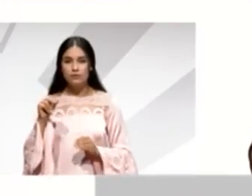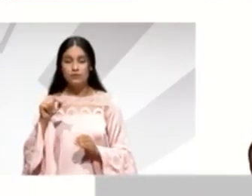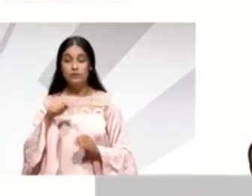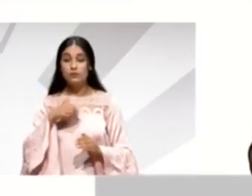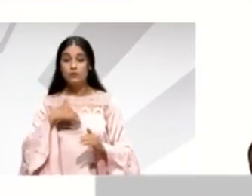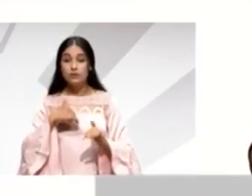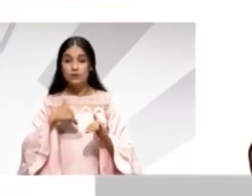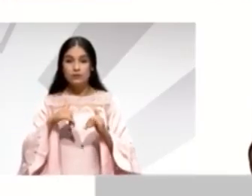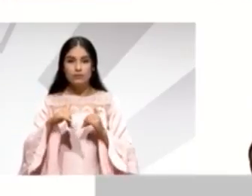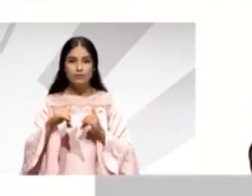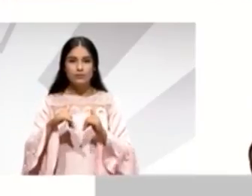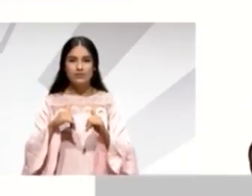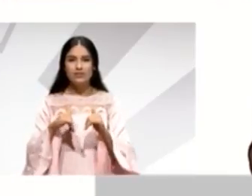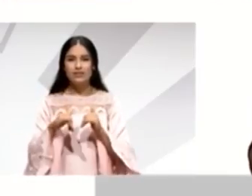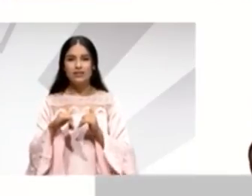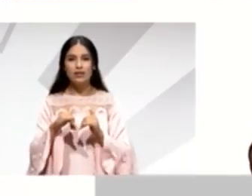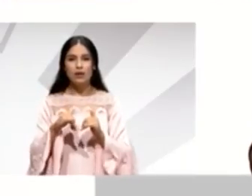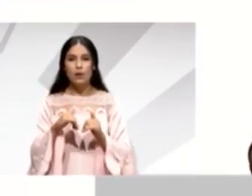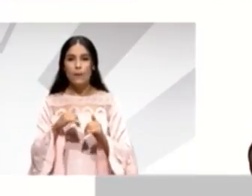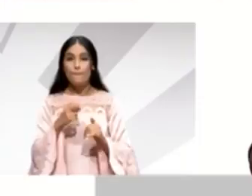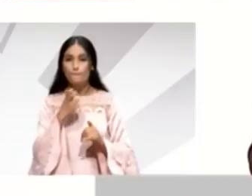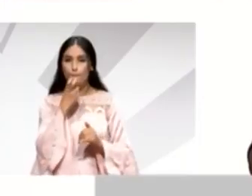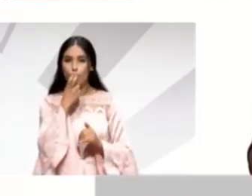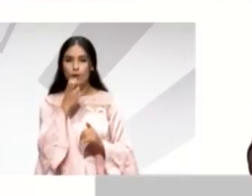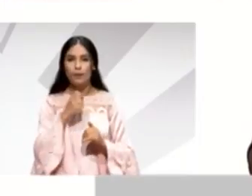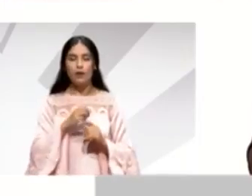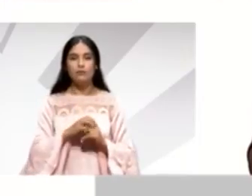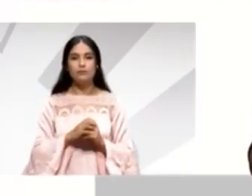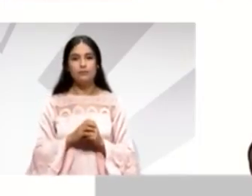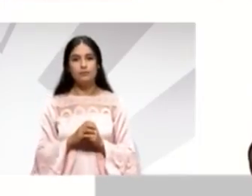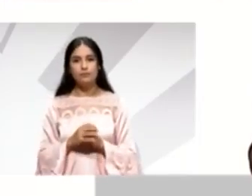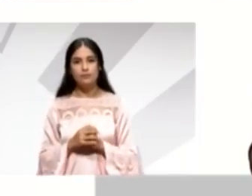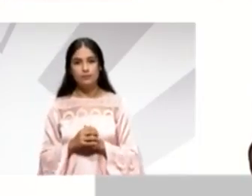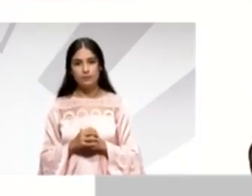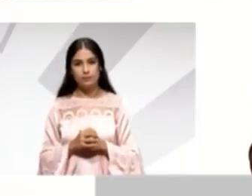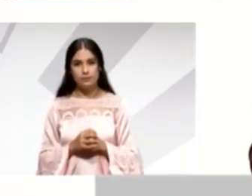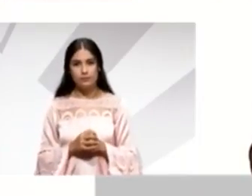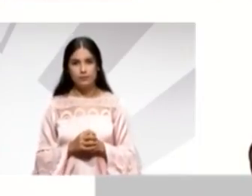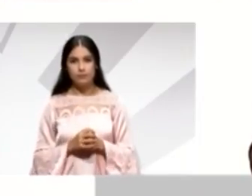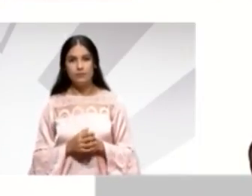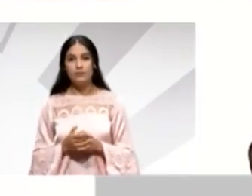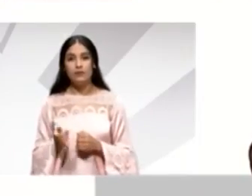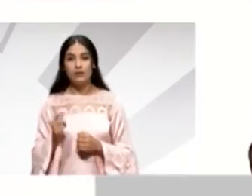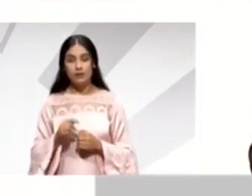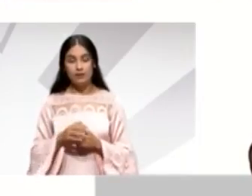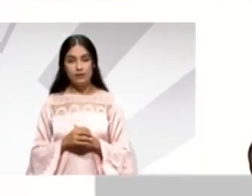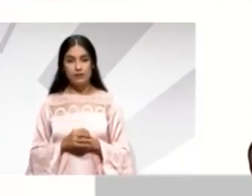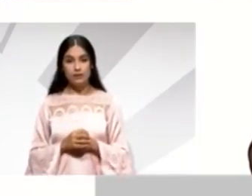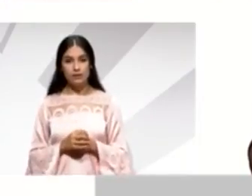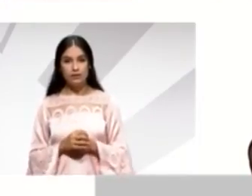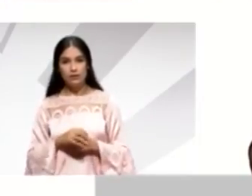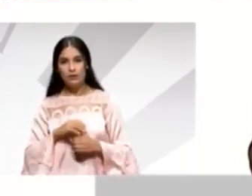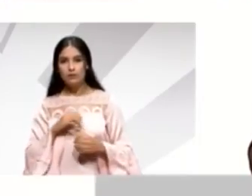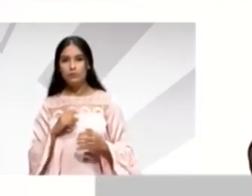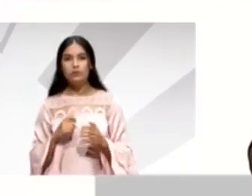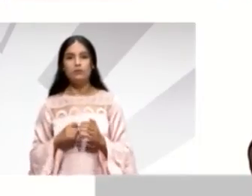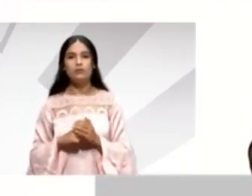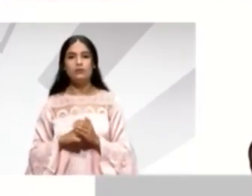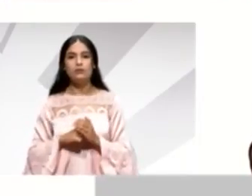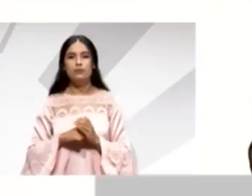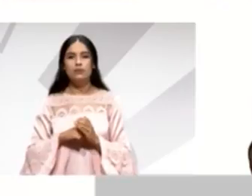مقاومه السياده الوطنيه وتدعيم الامن القومي الذي يشمل